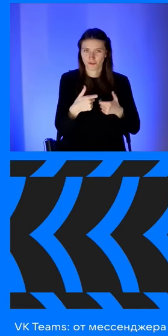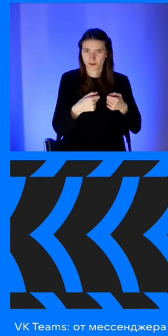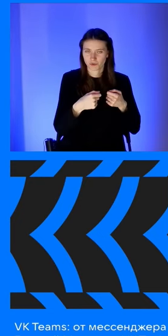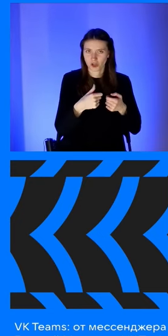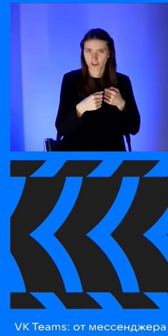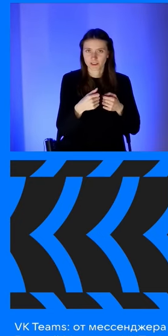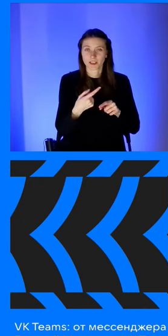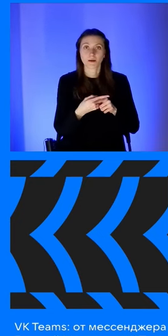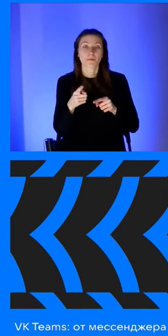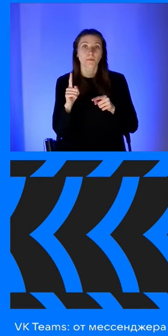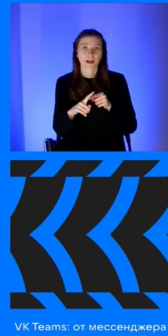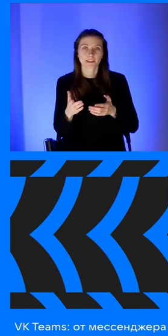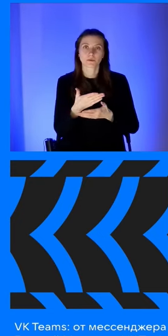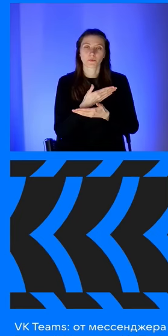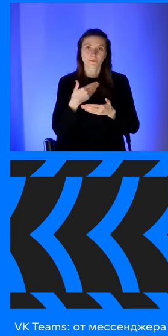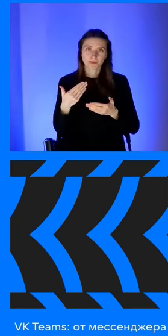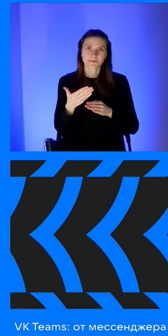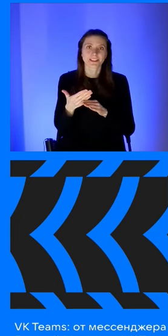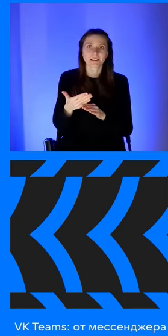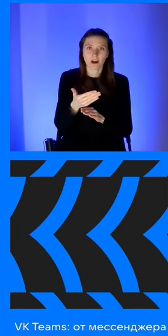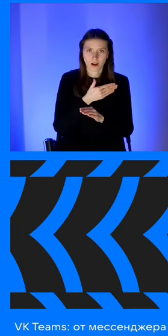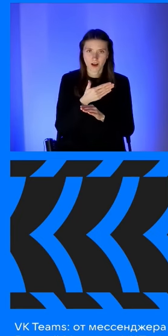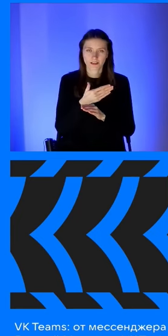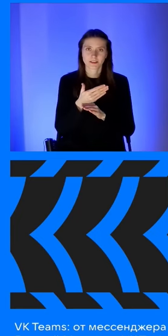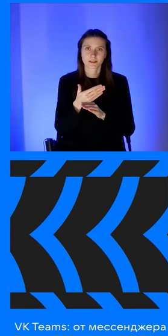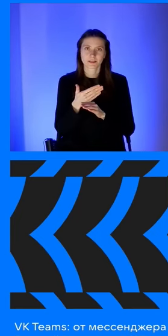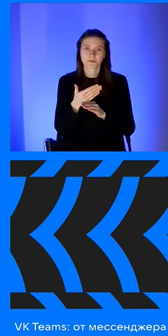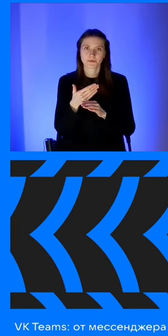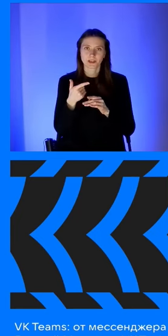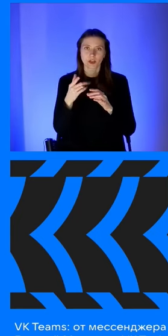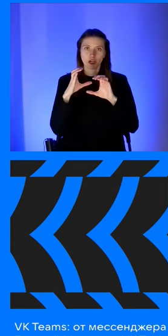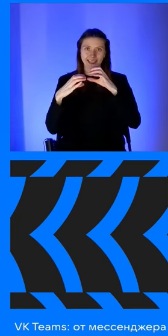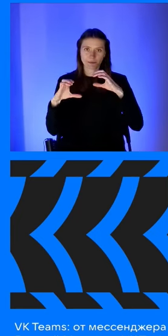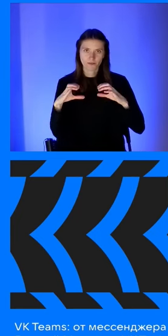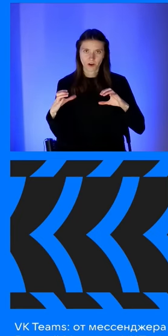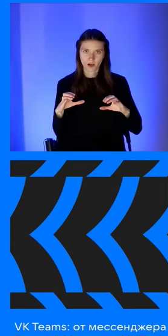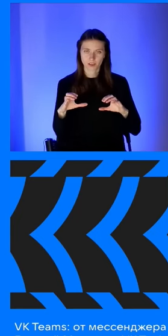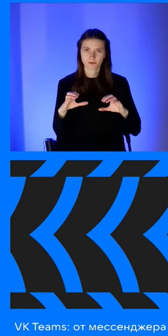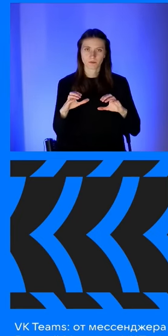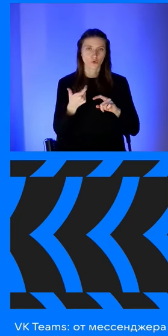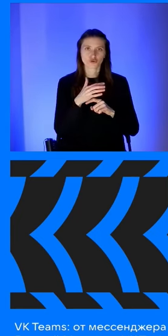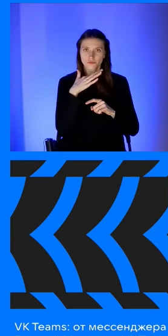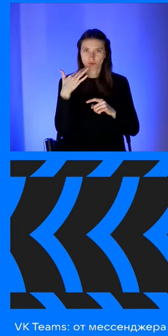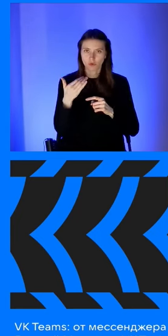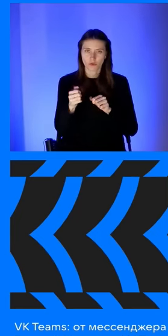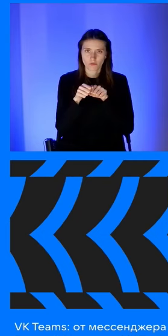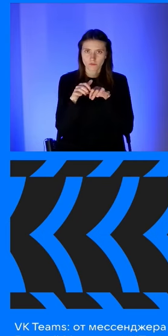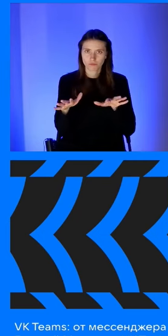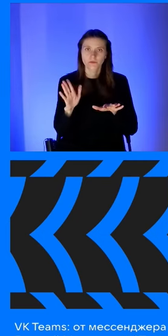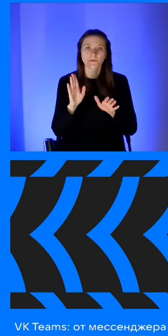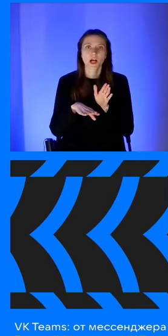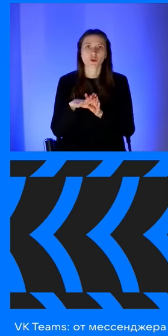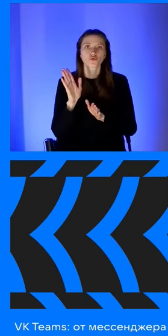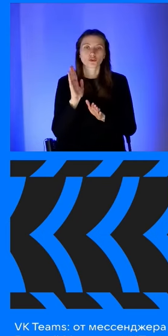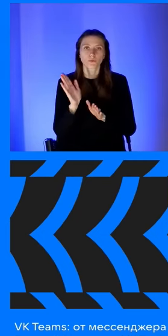соответственно, идеология в том, что мы заранее разбиваем на много маленьких с избытком. Но, то есть лучше много вот этих как бы